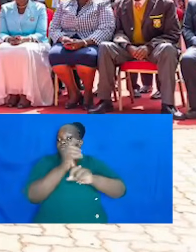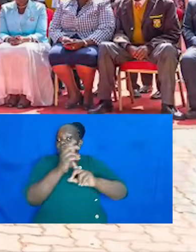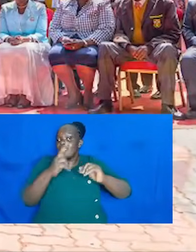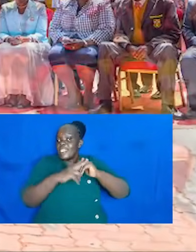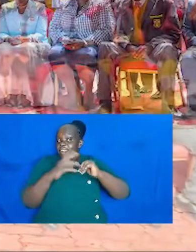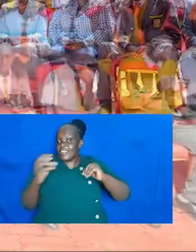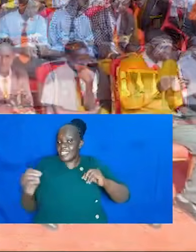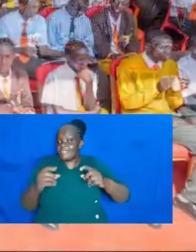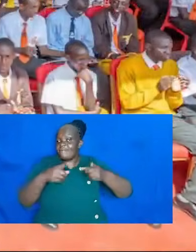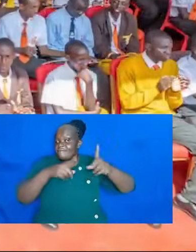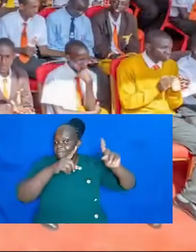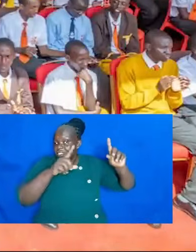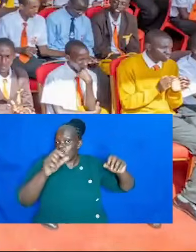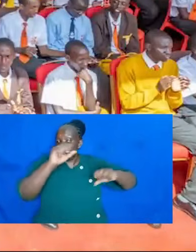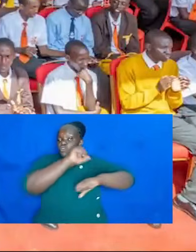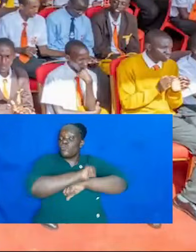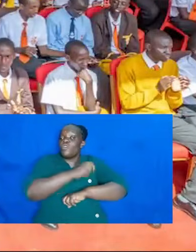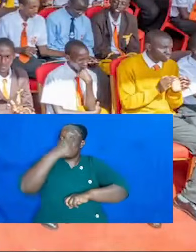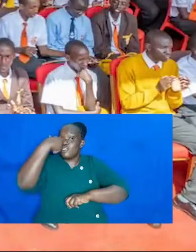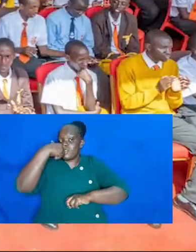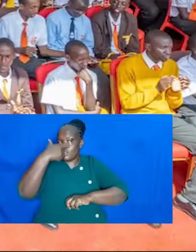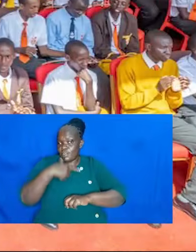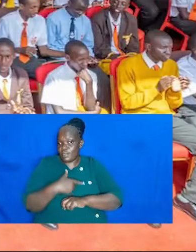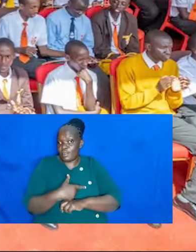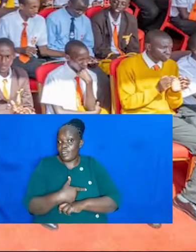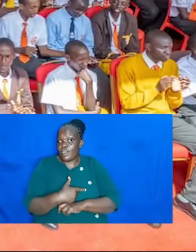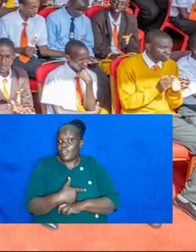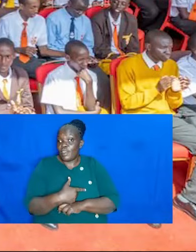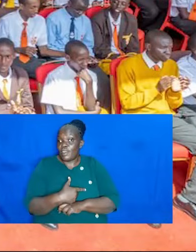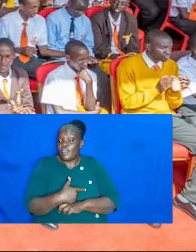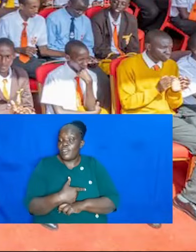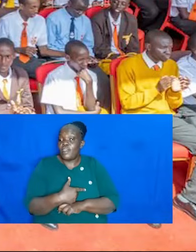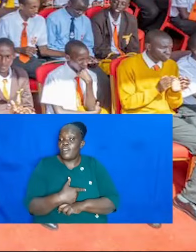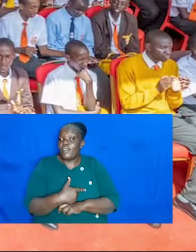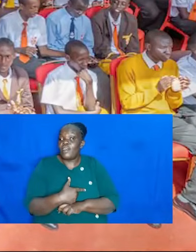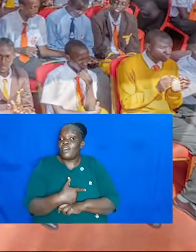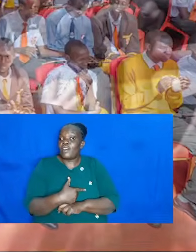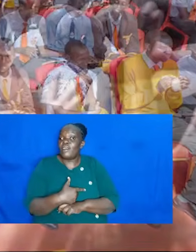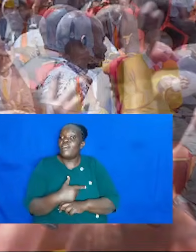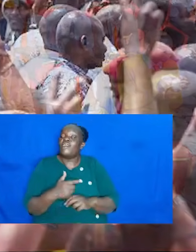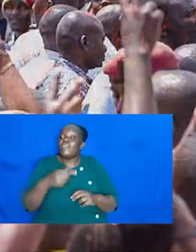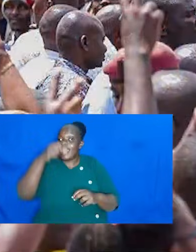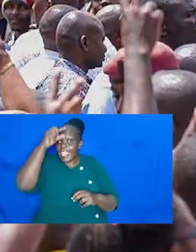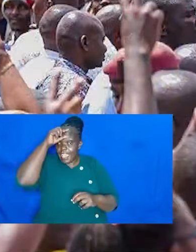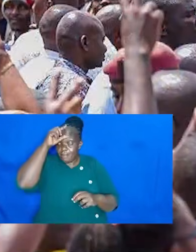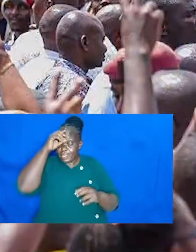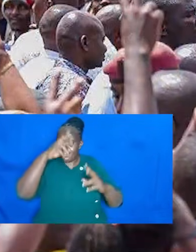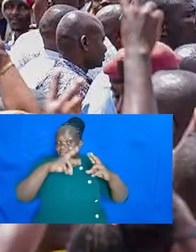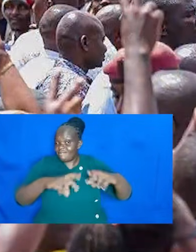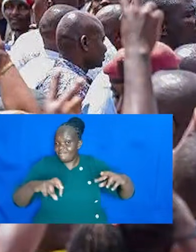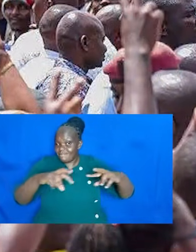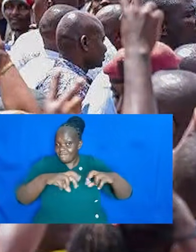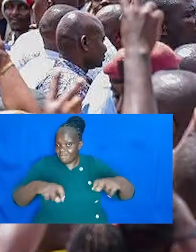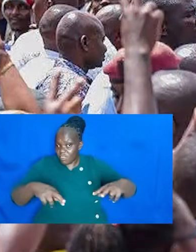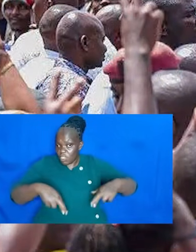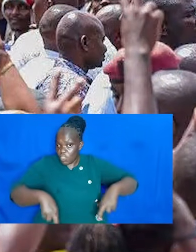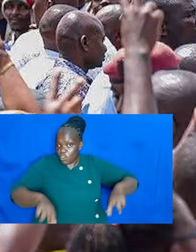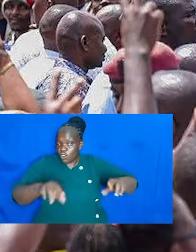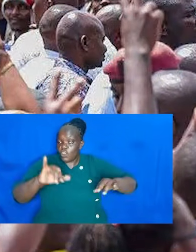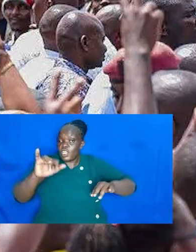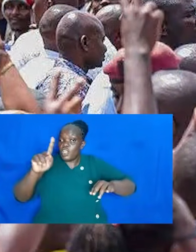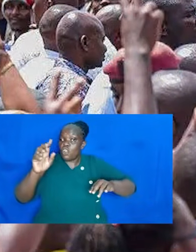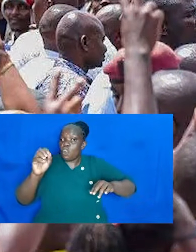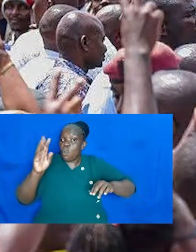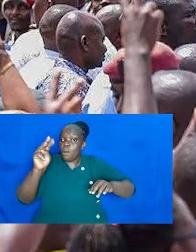70 ya mafanikio ya shule ya Thika. Serikali imekagua barabara ya